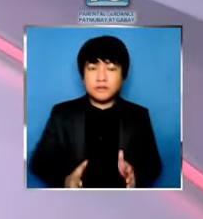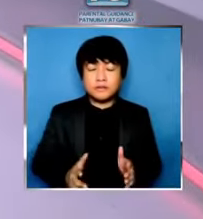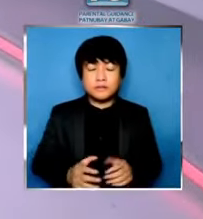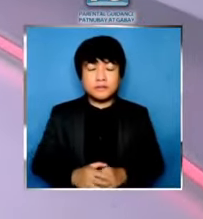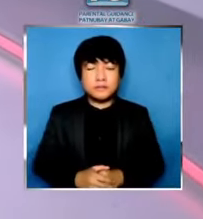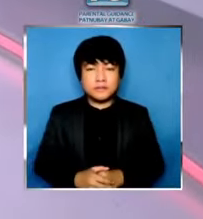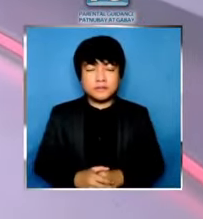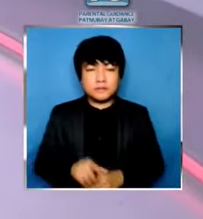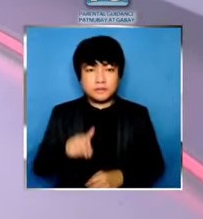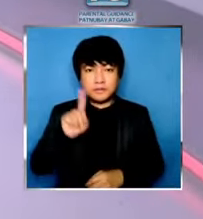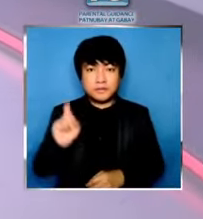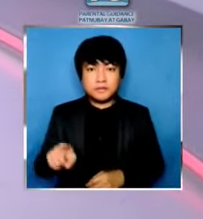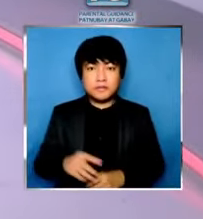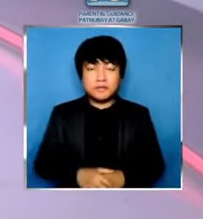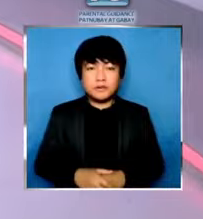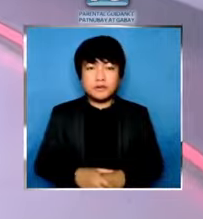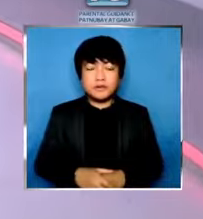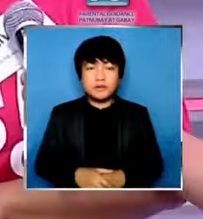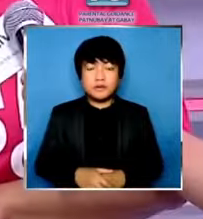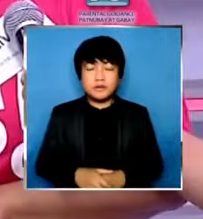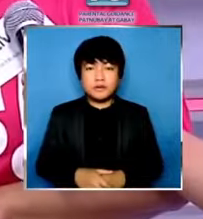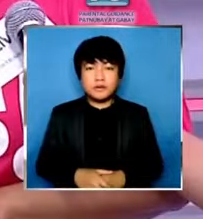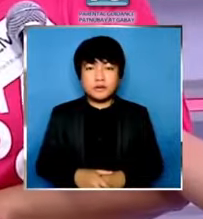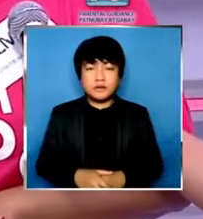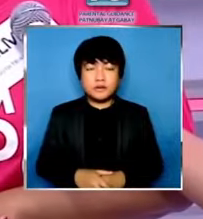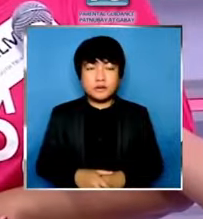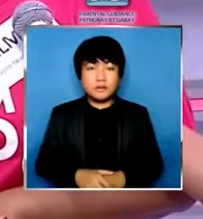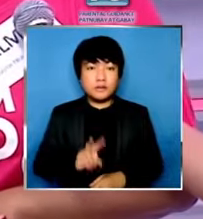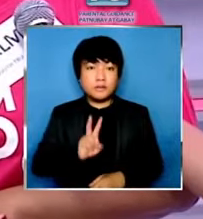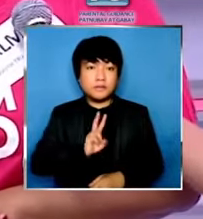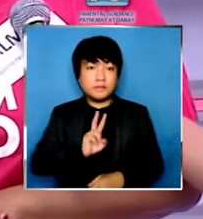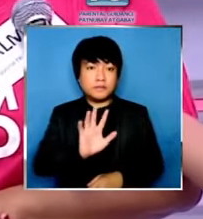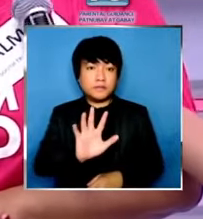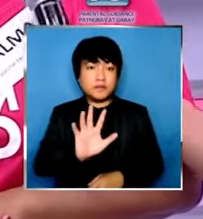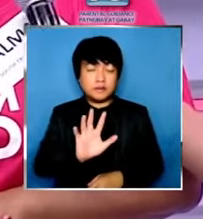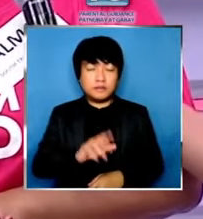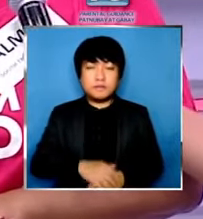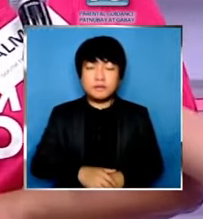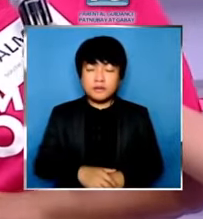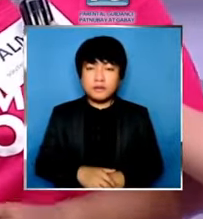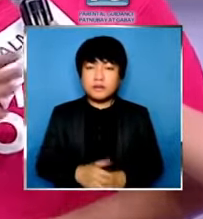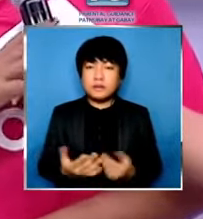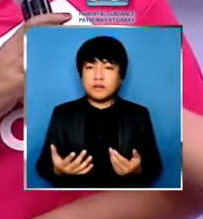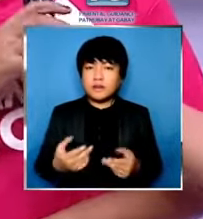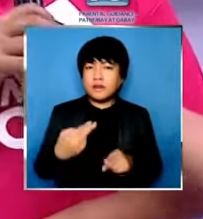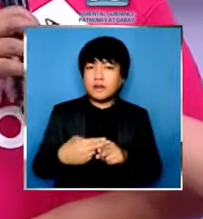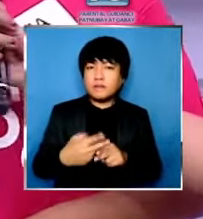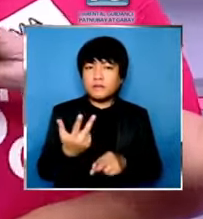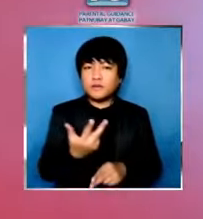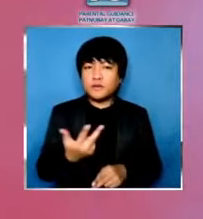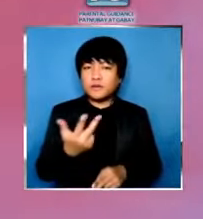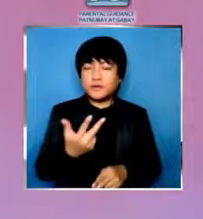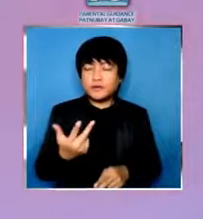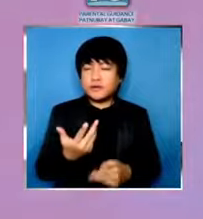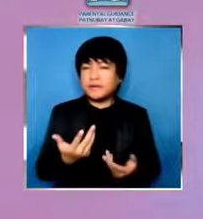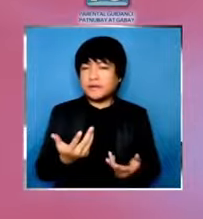tanong. Sa 5 pilotong bumubuo kay Voltes 5, magbigay ng pangalan ng 3. Tatlong pangalan. Padamihan na!